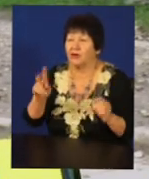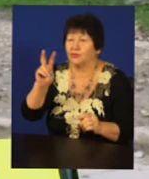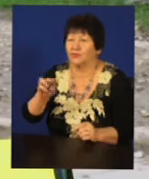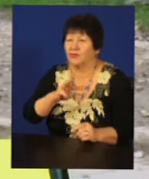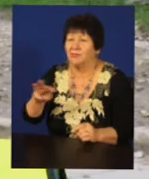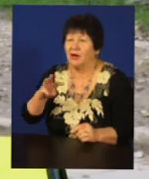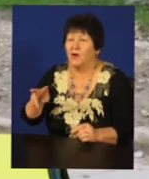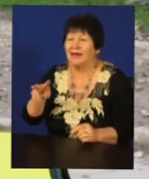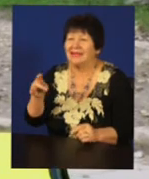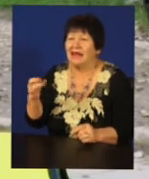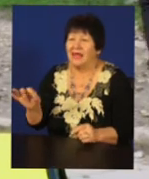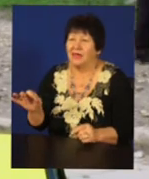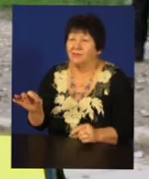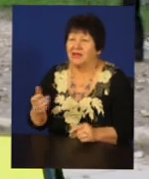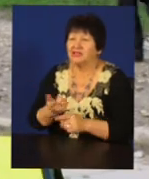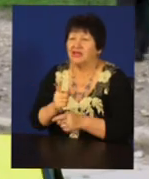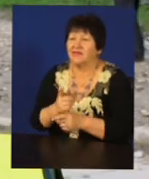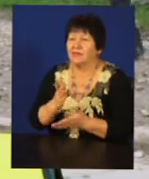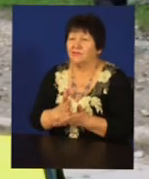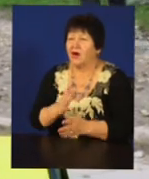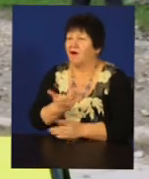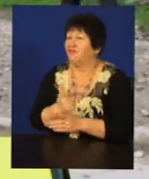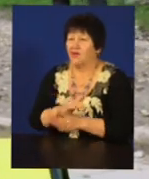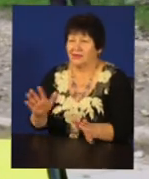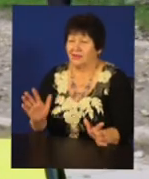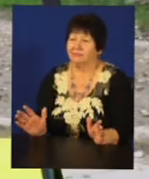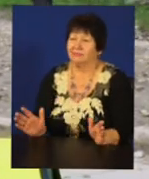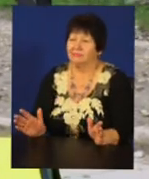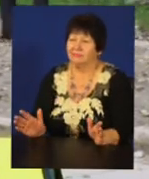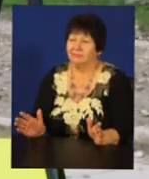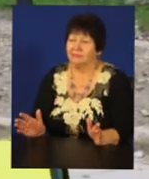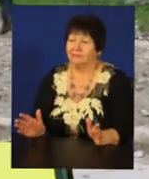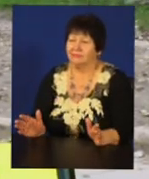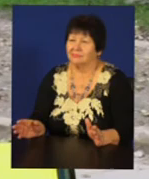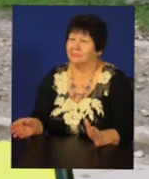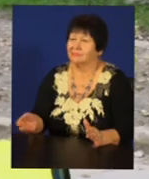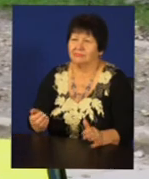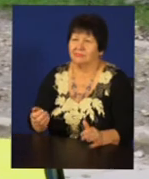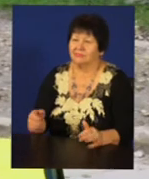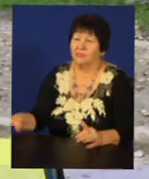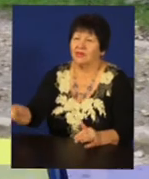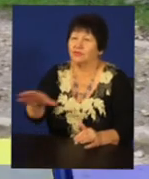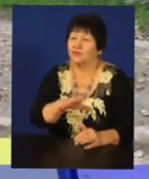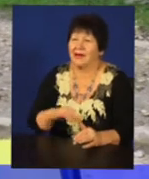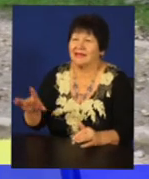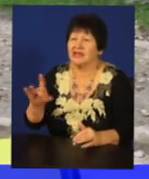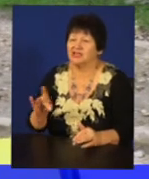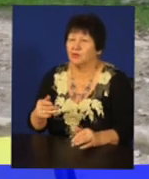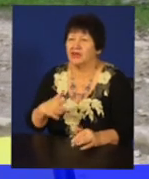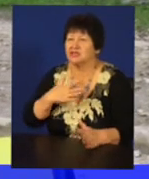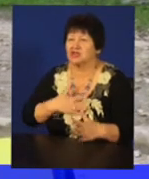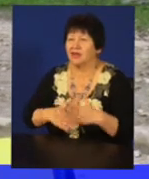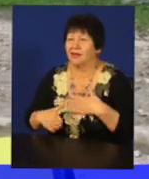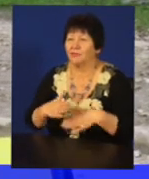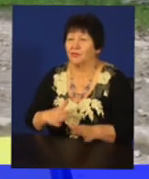200 milioane de lei, ceea ce este foarte așa impunător pentru toată regiunea și ne mândrim